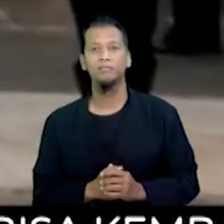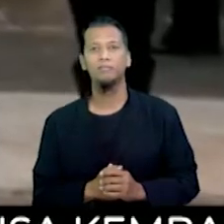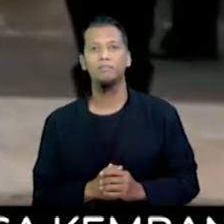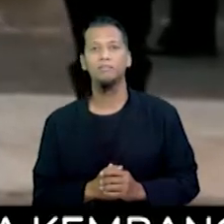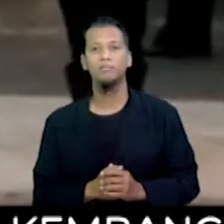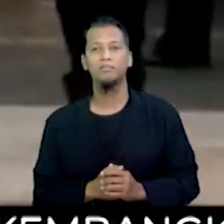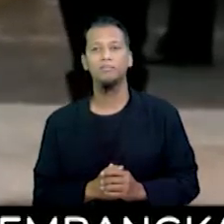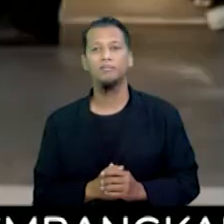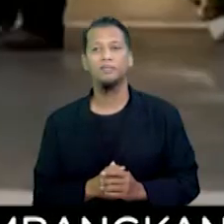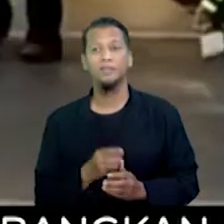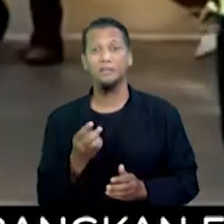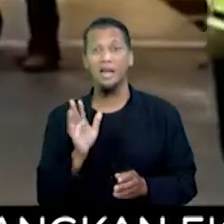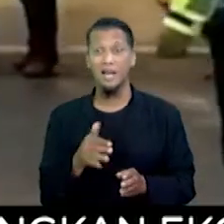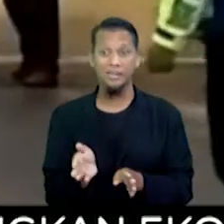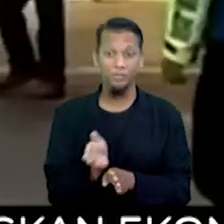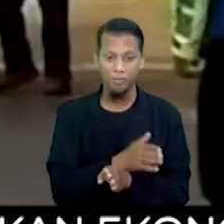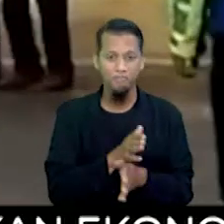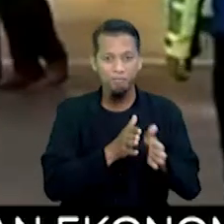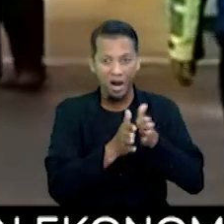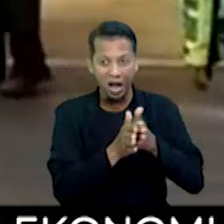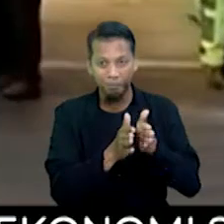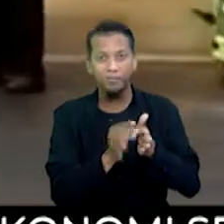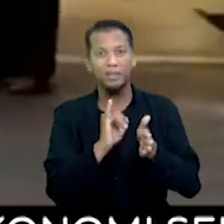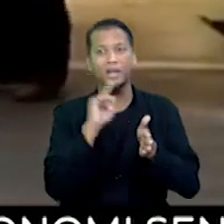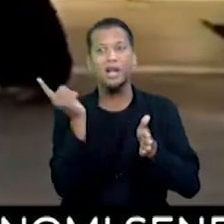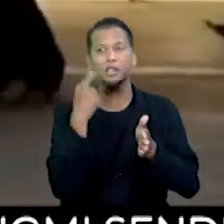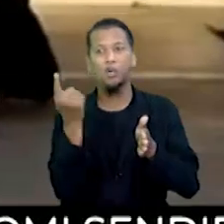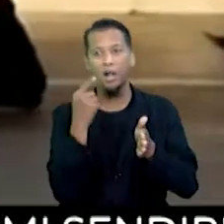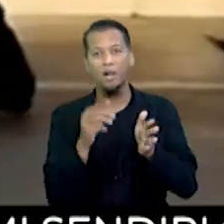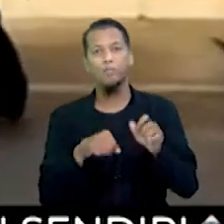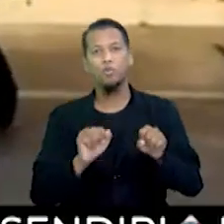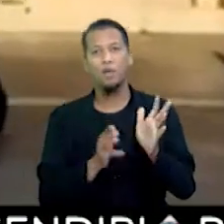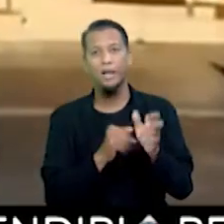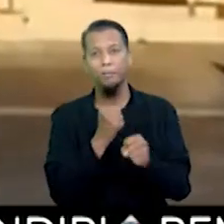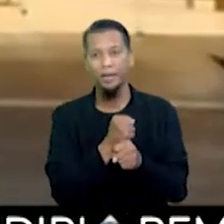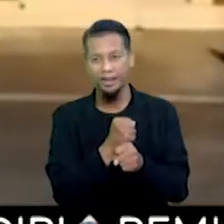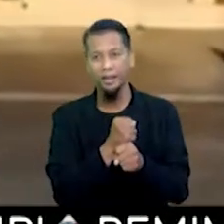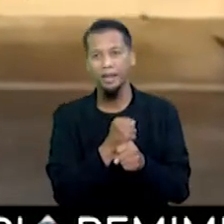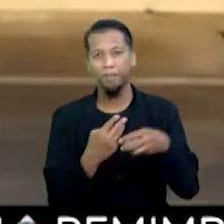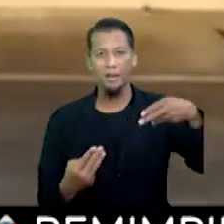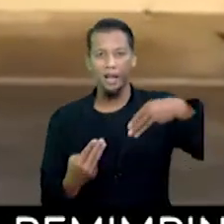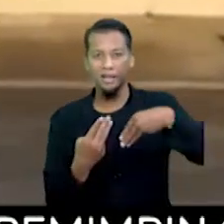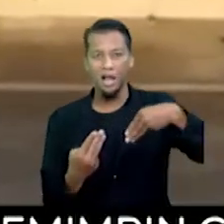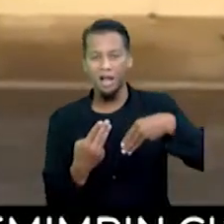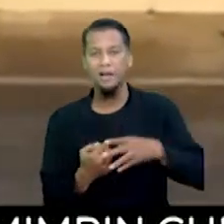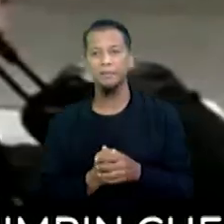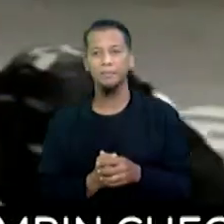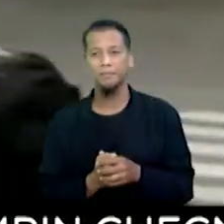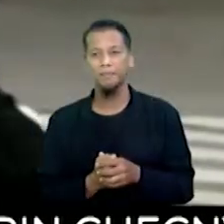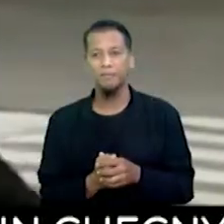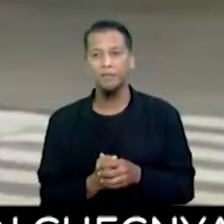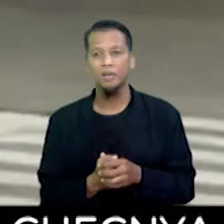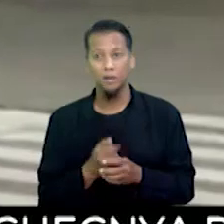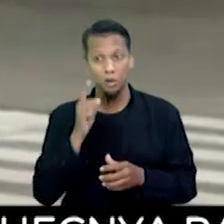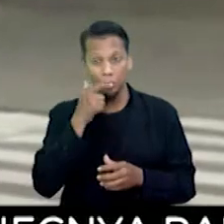4 hari jelang perhelatan ajang balapan internasional MotoGP Mandalika International Street Circuit, para kru rider mulai tiba di